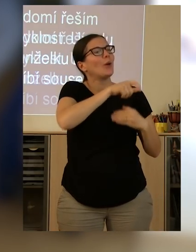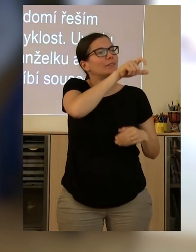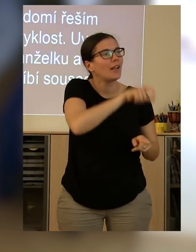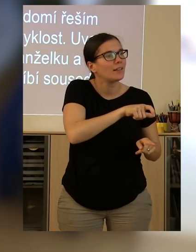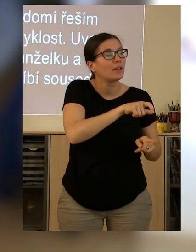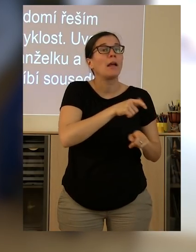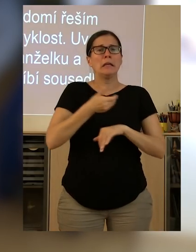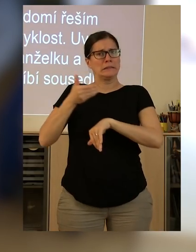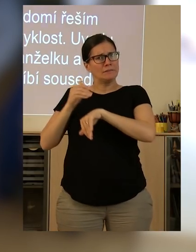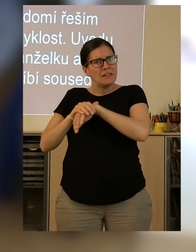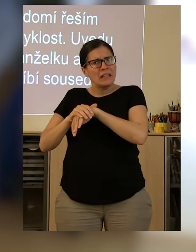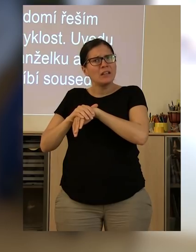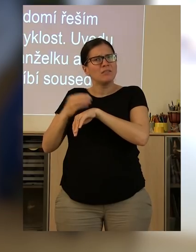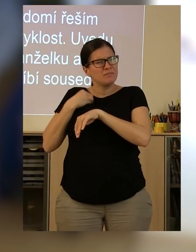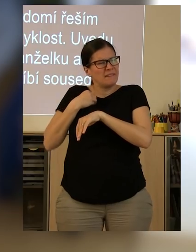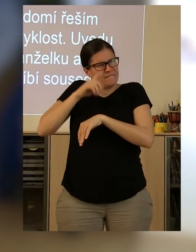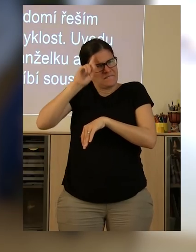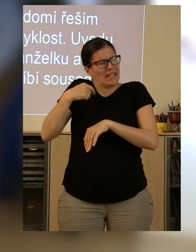Zvyklost říká,